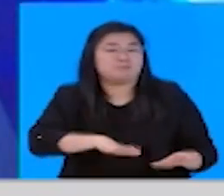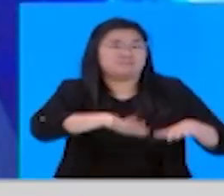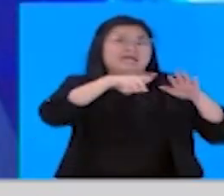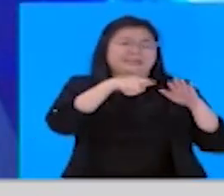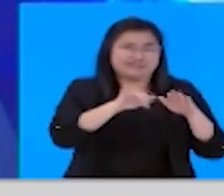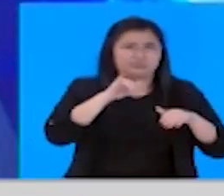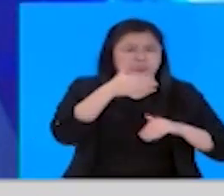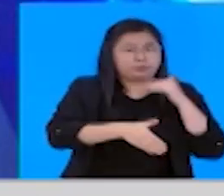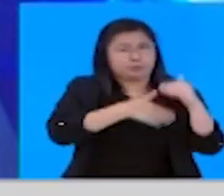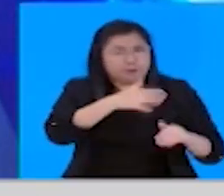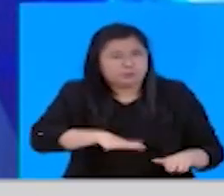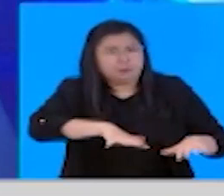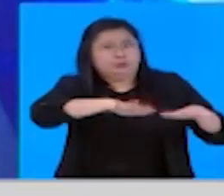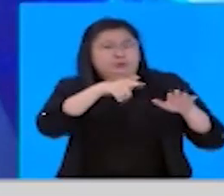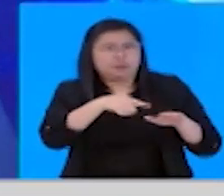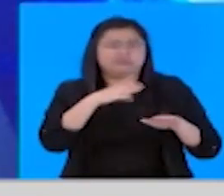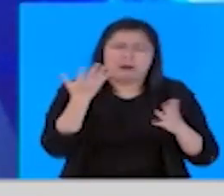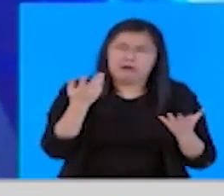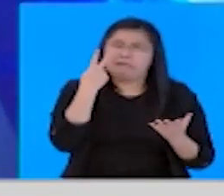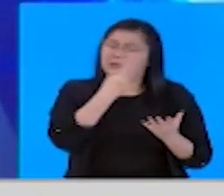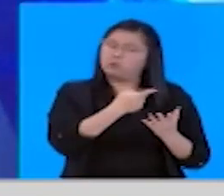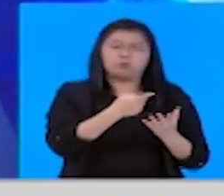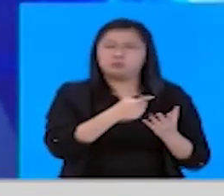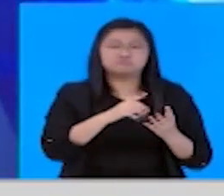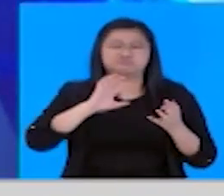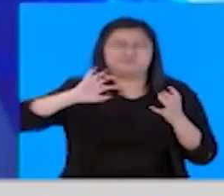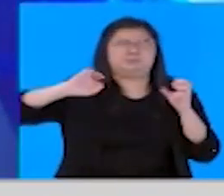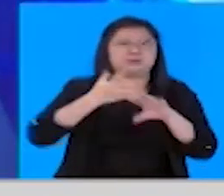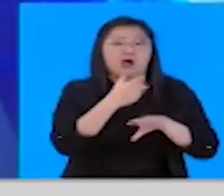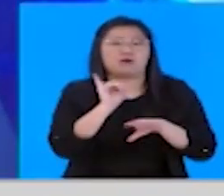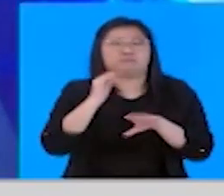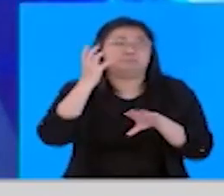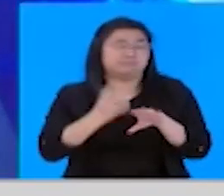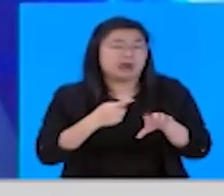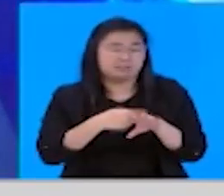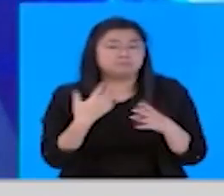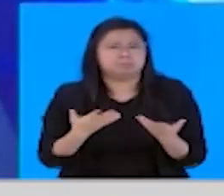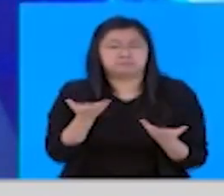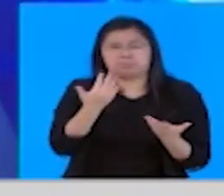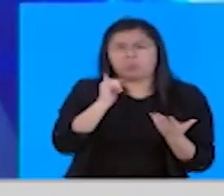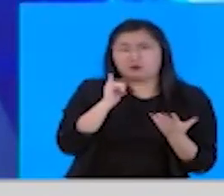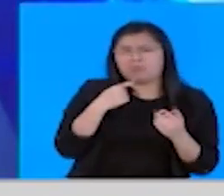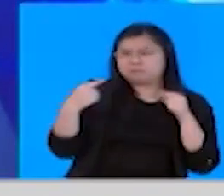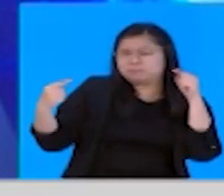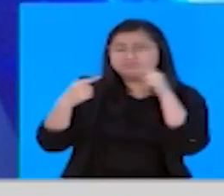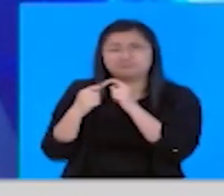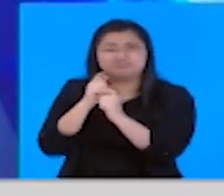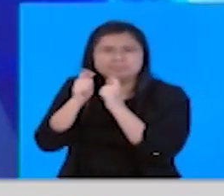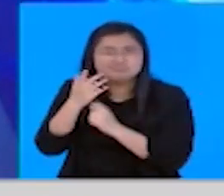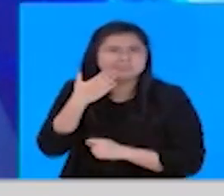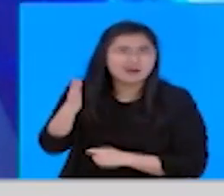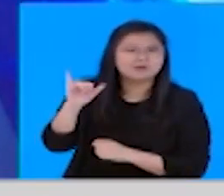dari bencana ekologi yang terjadi di Kalimantan dan untuk membahasnya lebih dalam kita sudah terhubung dengan Kiki Taufik